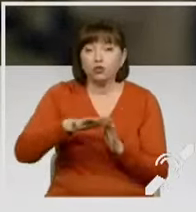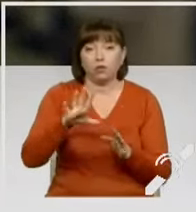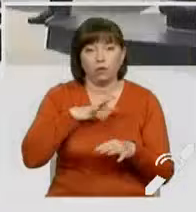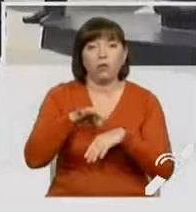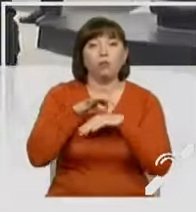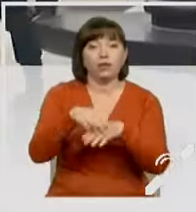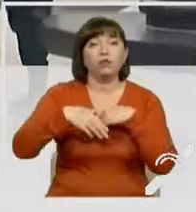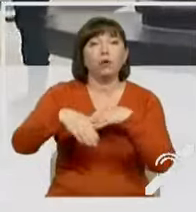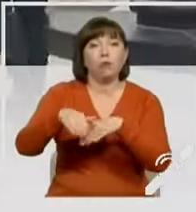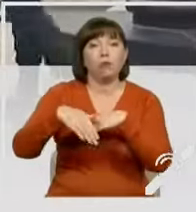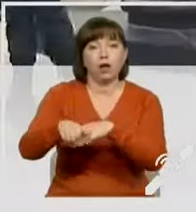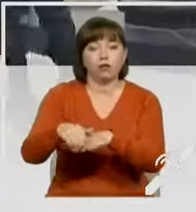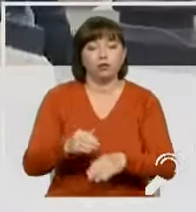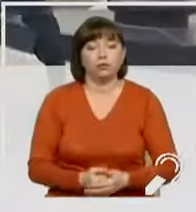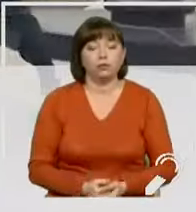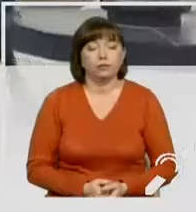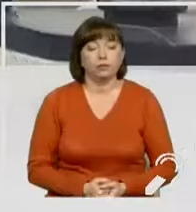marș.